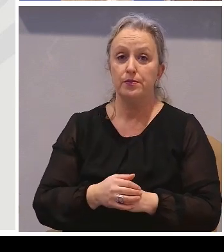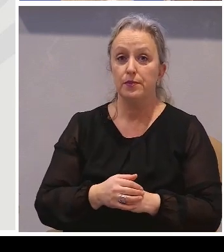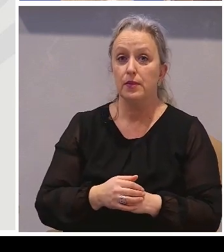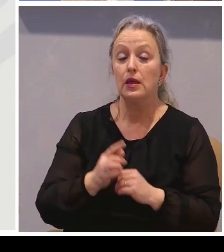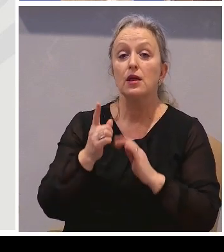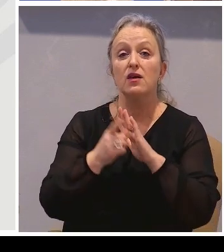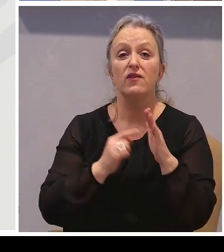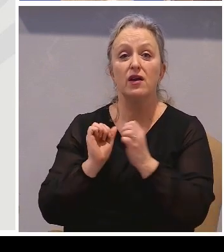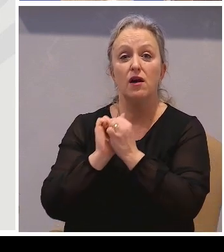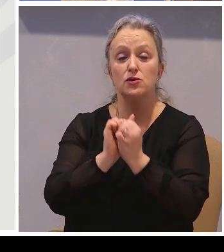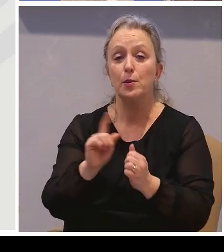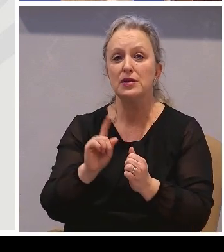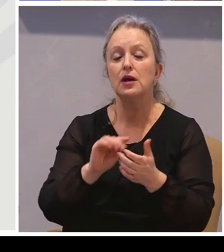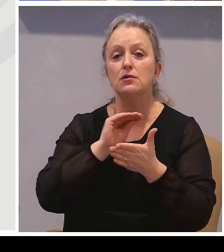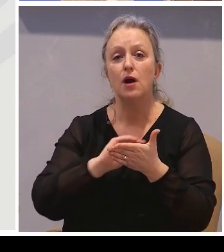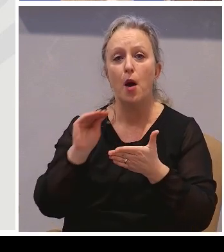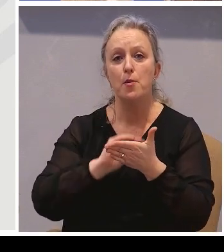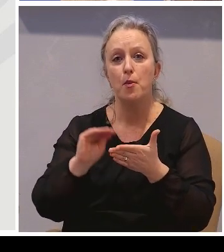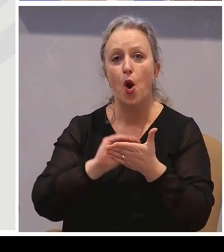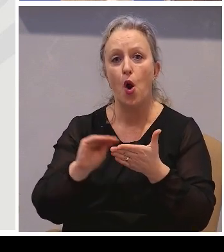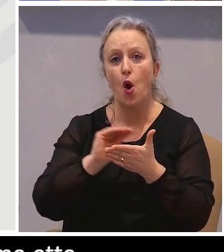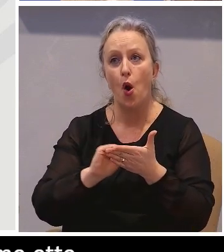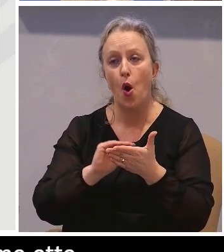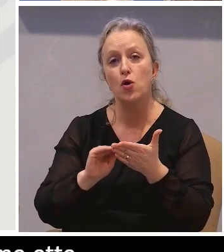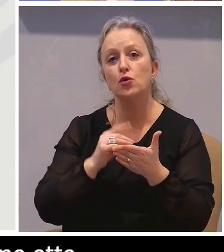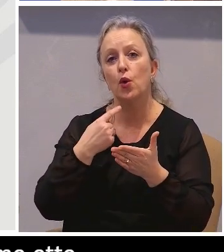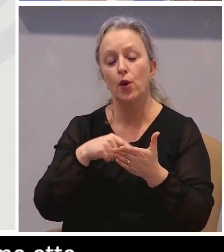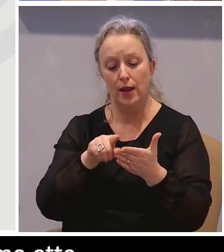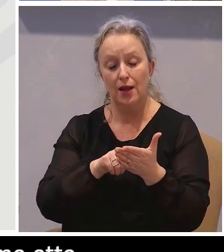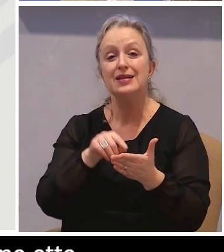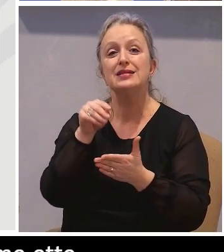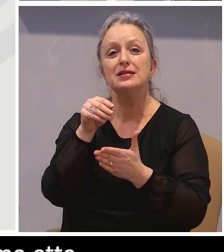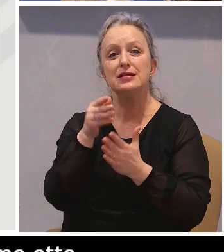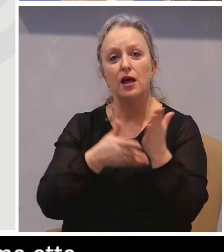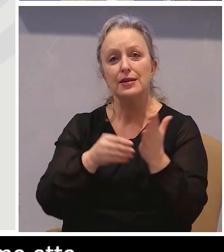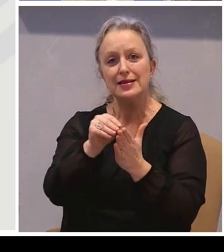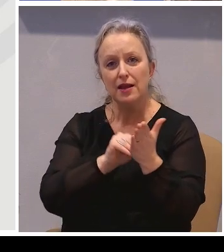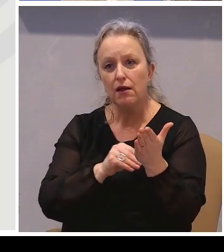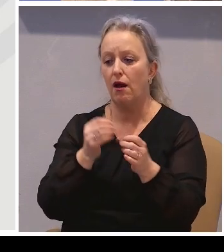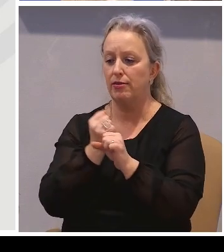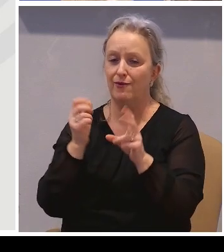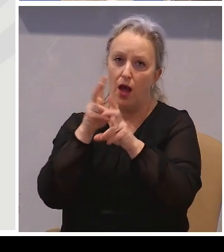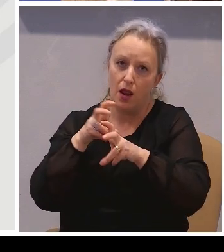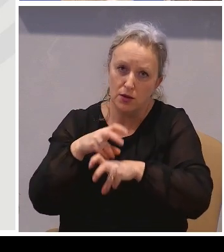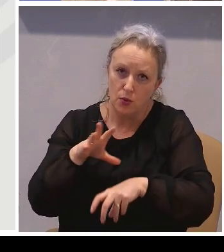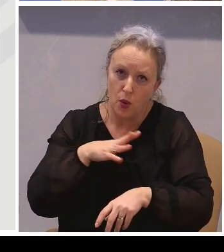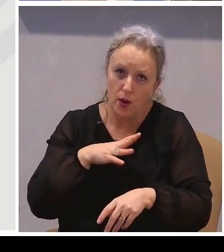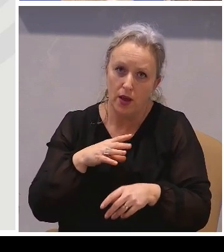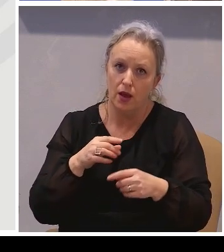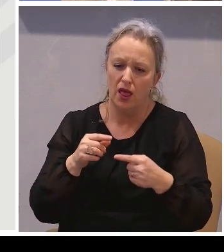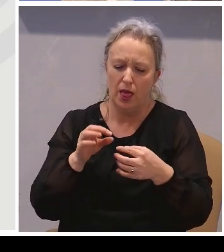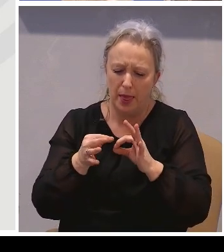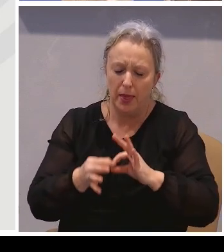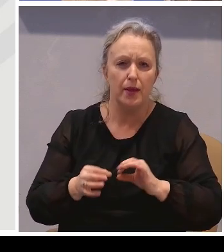on toonud, need tegelikult see raport ütles, investigation. võeti statistika, igast tegevust Now going back to the report et that I üksipunktilisi was siin lahti ei talking too,